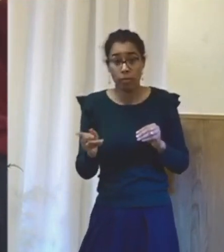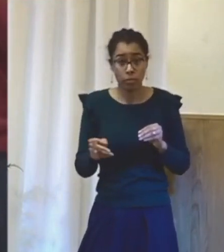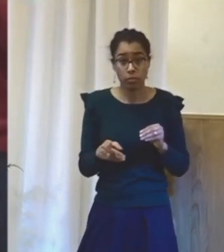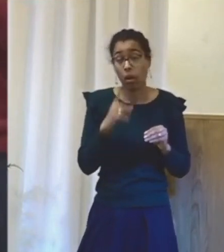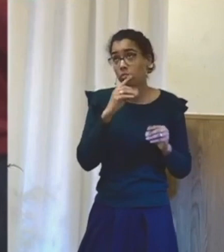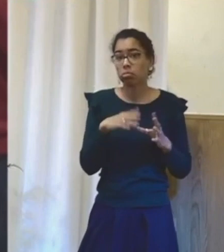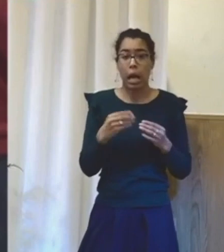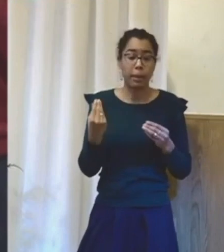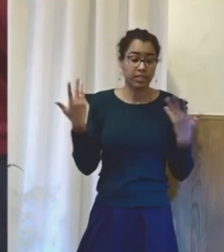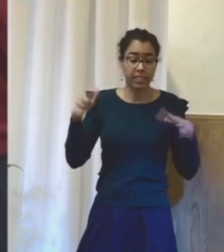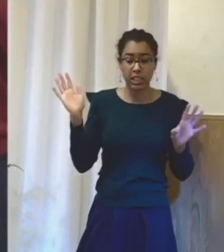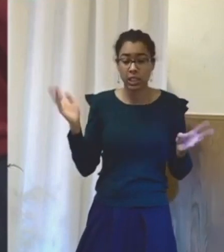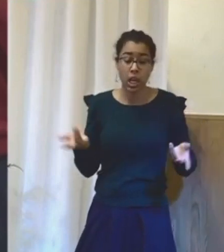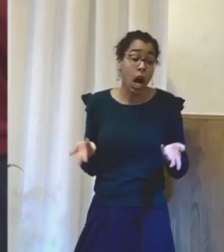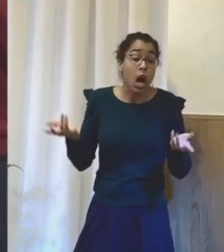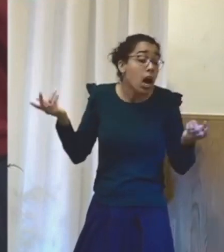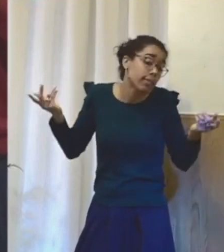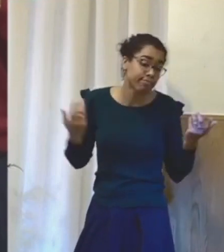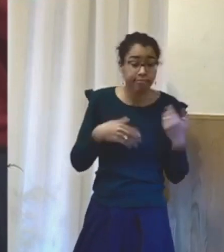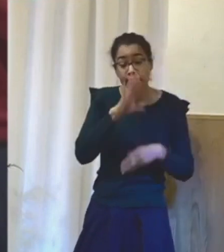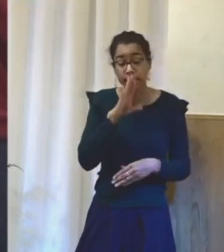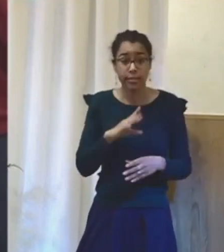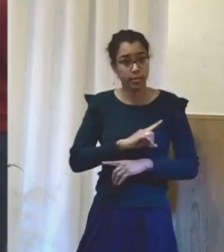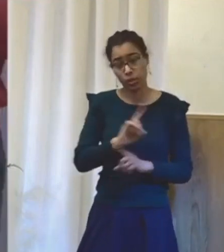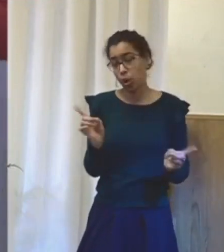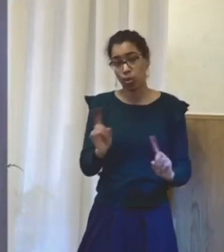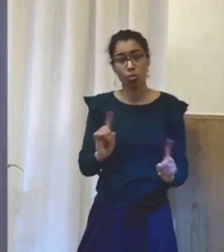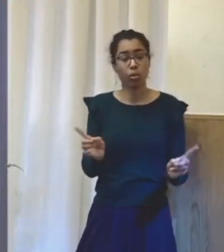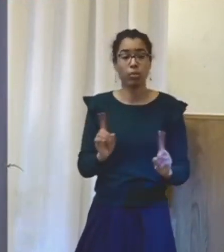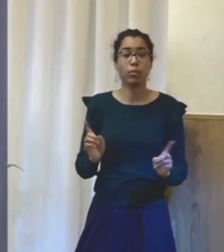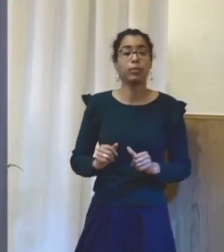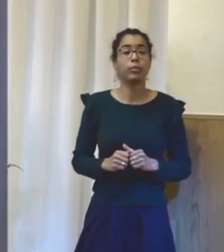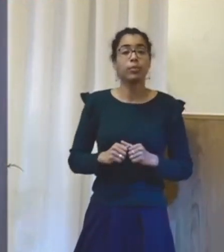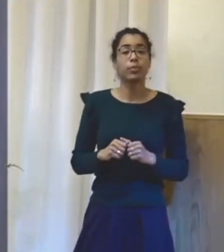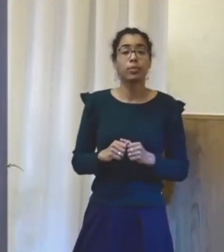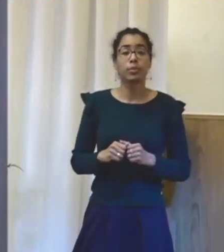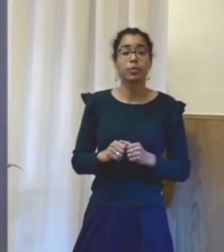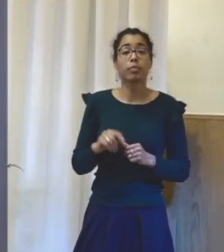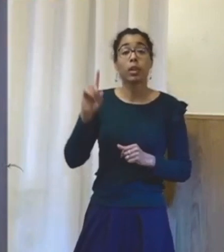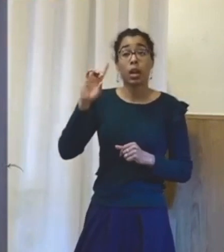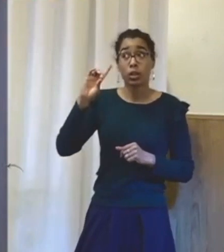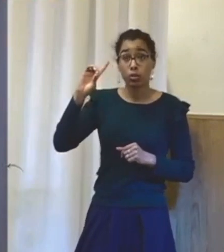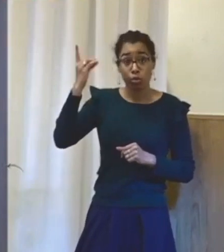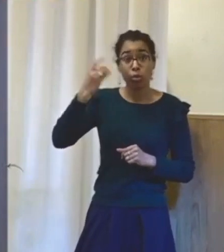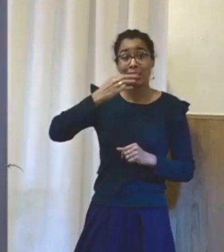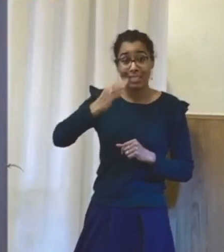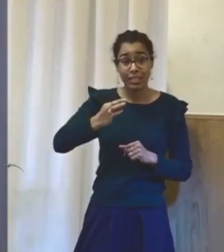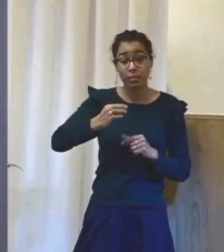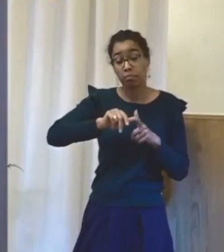c'est bon quoi, c'est fini pour toi. Non, non, non, non, Dieu n'agit pas comme ça. Ce qu'il dit, il